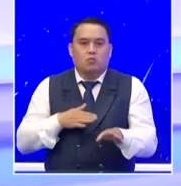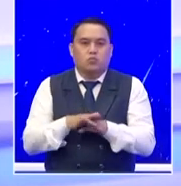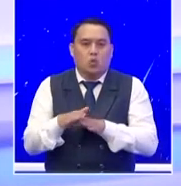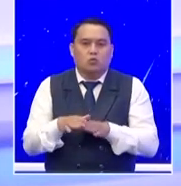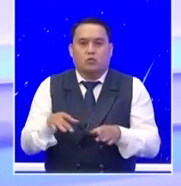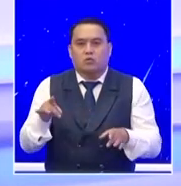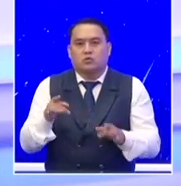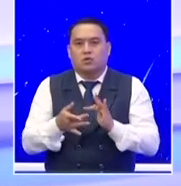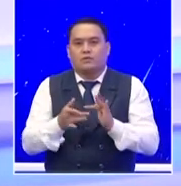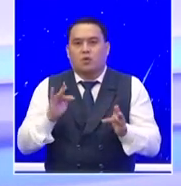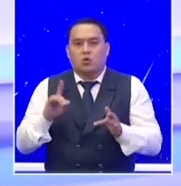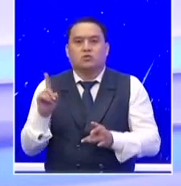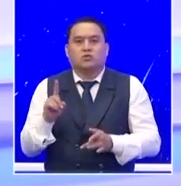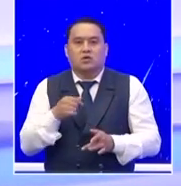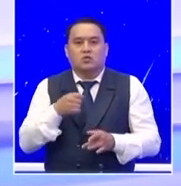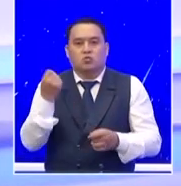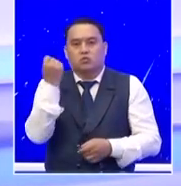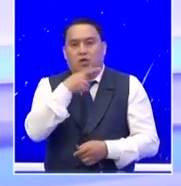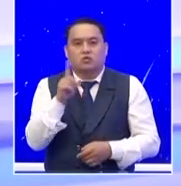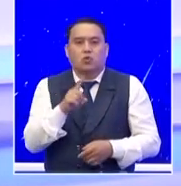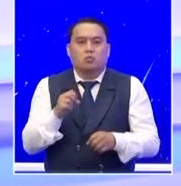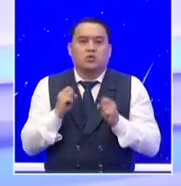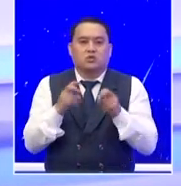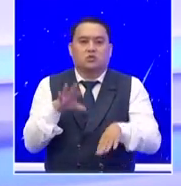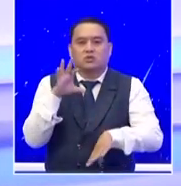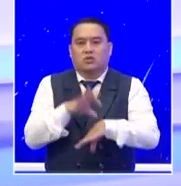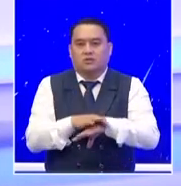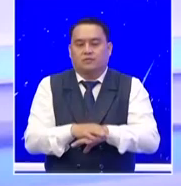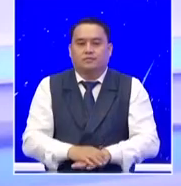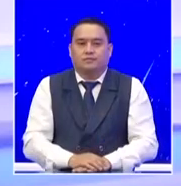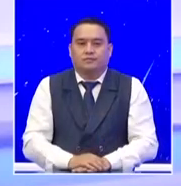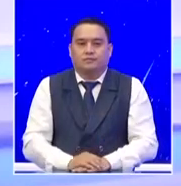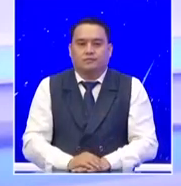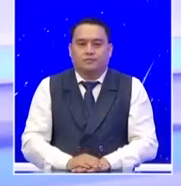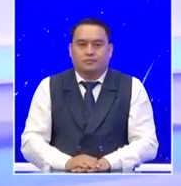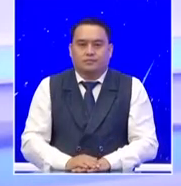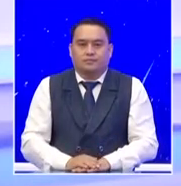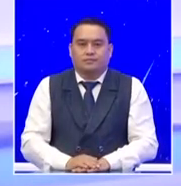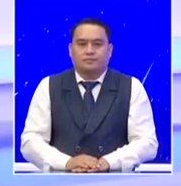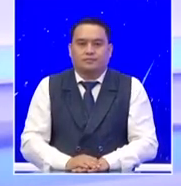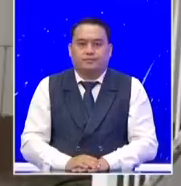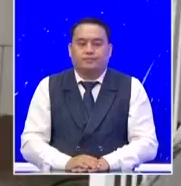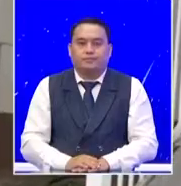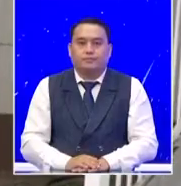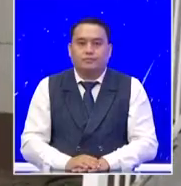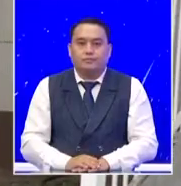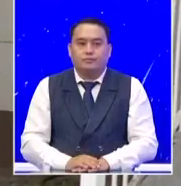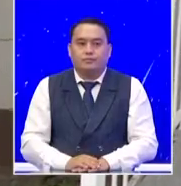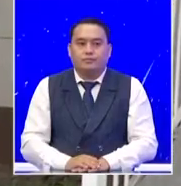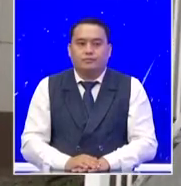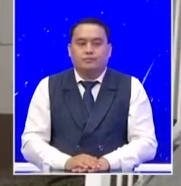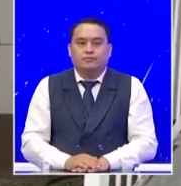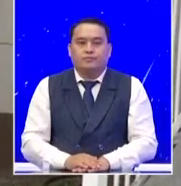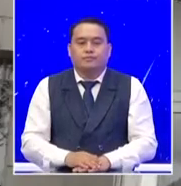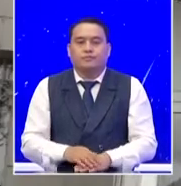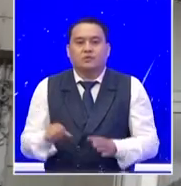все популярные соцсети. Вчера стало известно, что преступника задержали. Рассказывает Дамир Анитов. Вооруженное